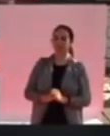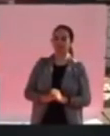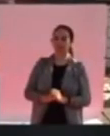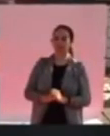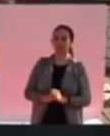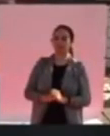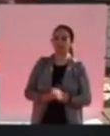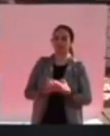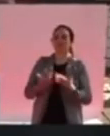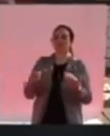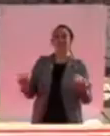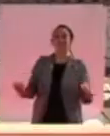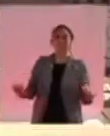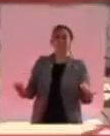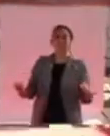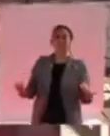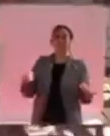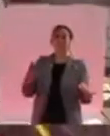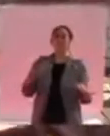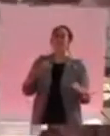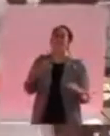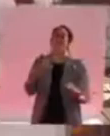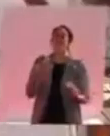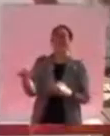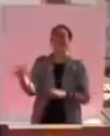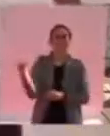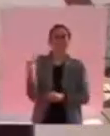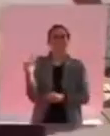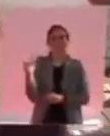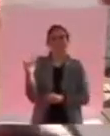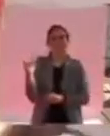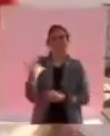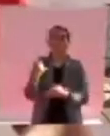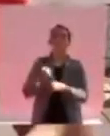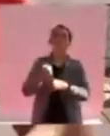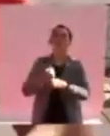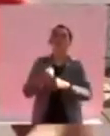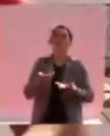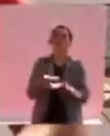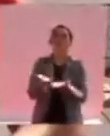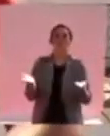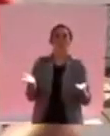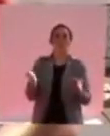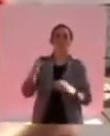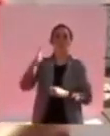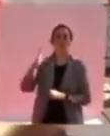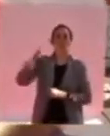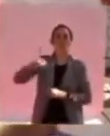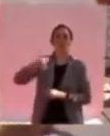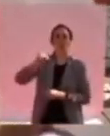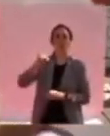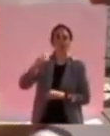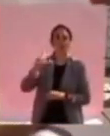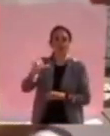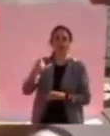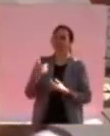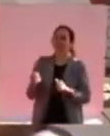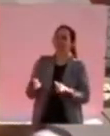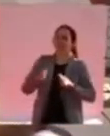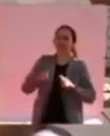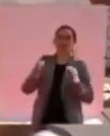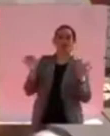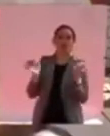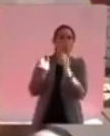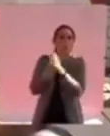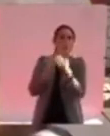innanzitutto volevo ringraziare la funzione pubblica la cgil per questa grande opportunità il ministro